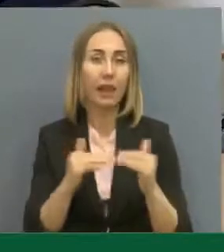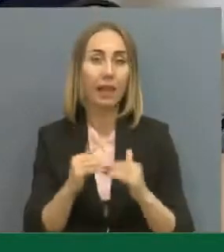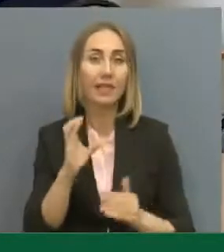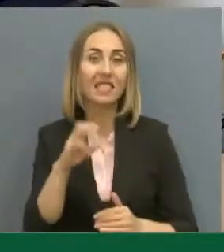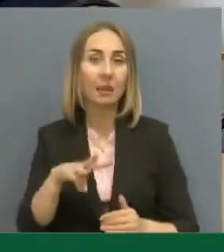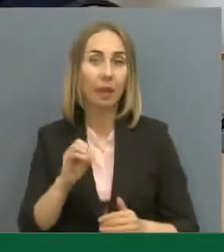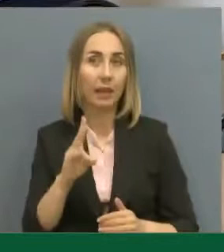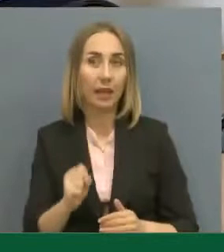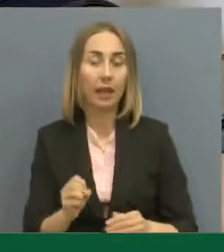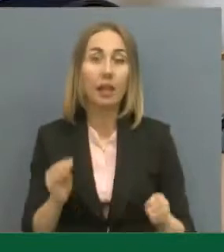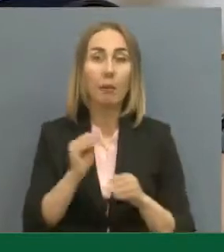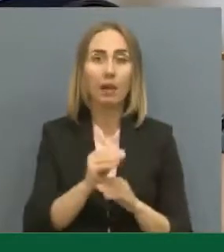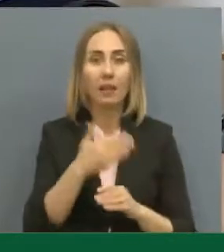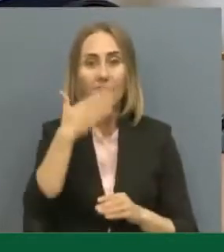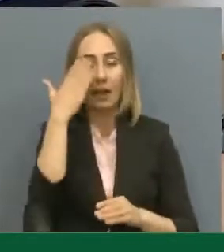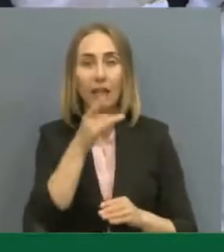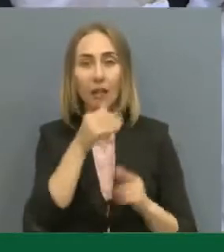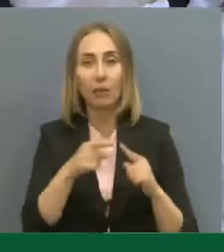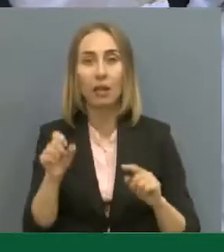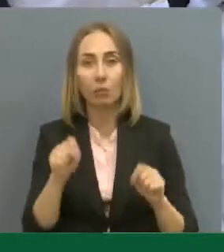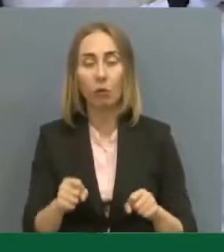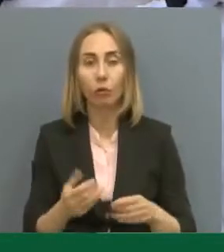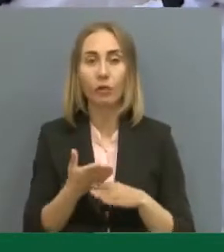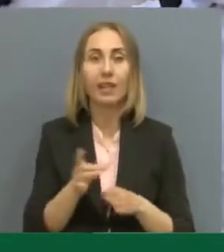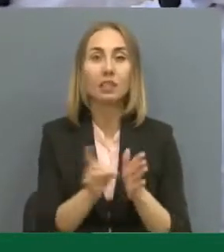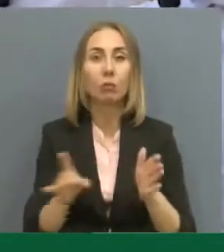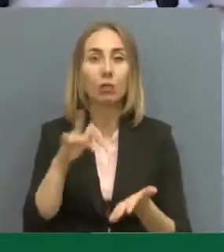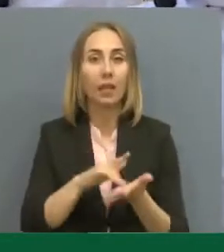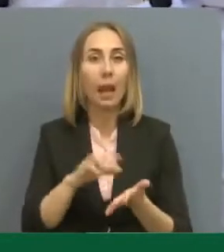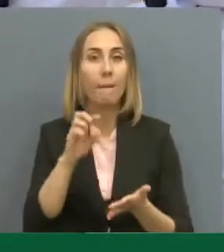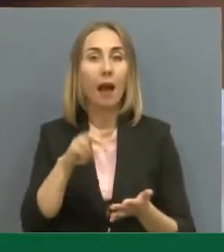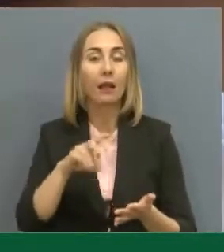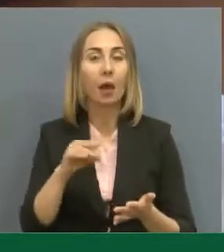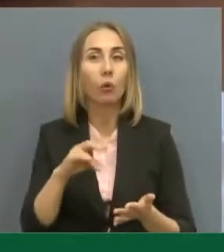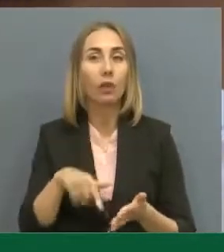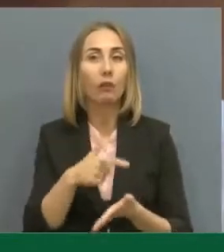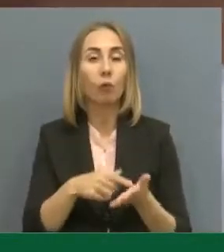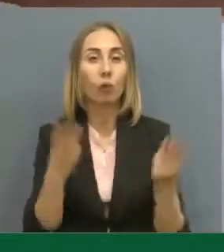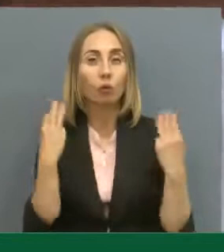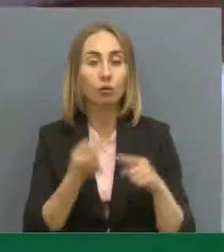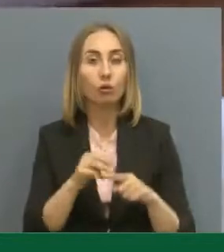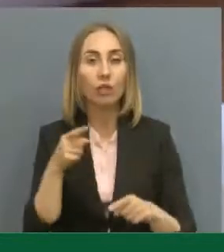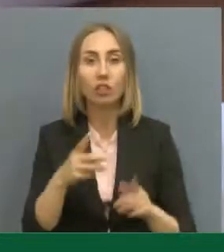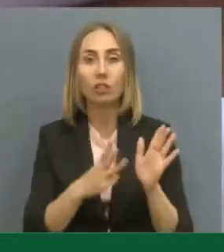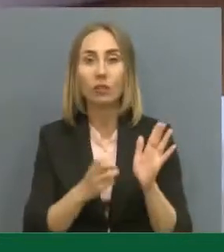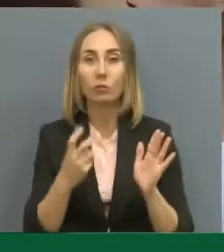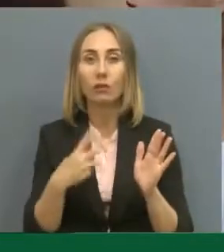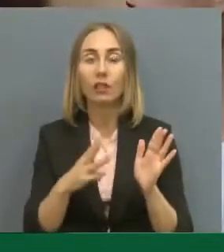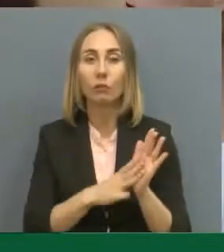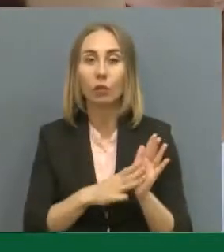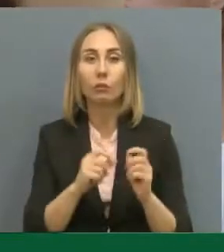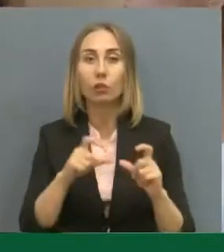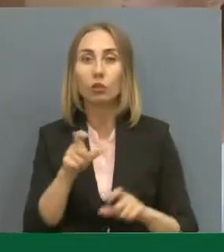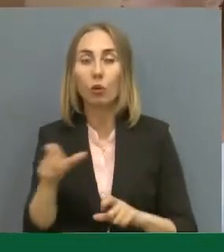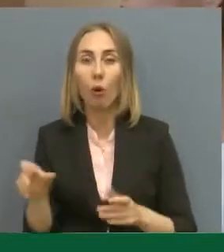смены. Дополнительно в летний период дети могут посетить Республиканский центр «Балдаурен» в городе Щучинск. 1728 школьников